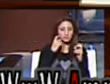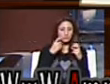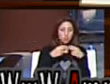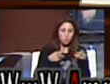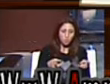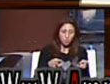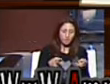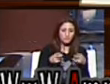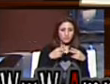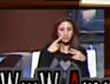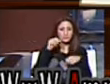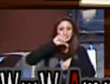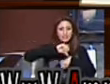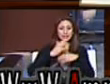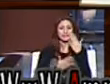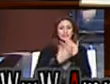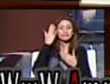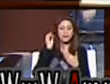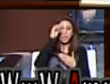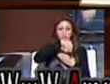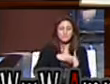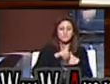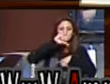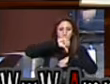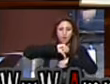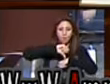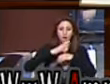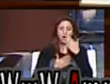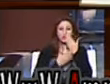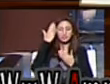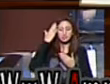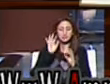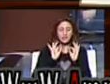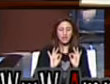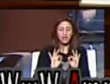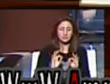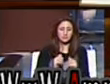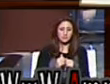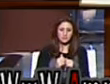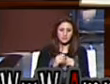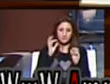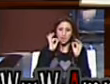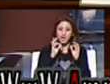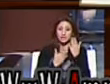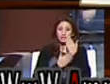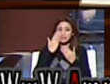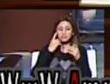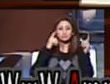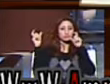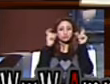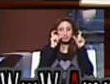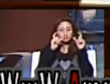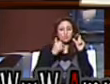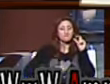على موقع جديد الا بعد التاكد تماما انه سيكون مؤمن بصوره